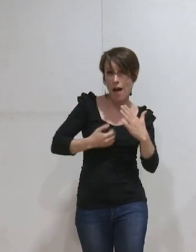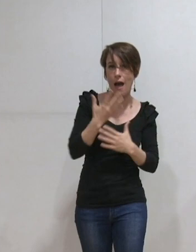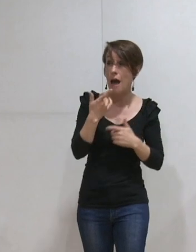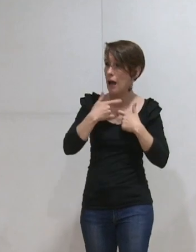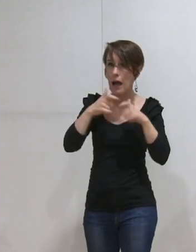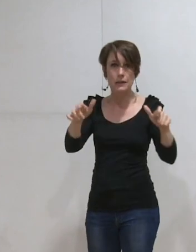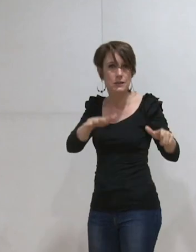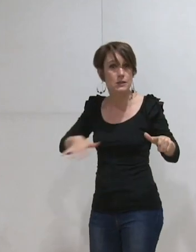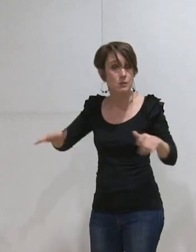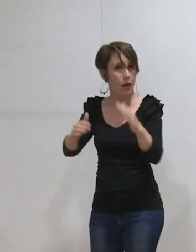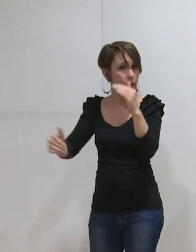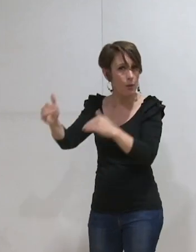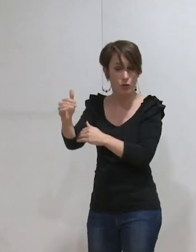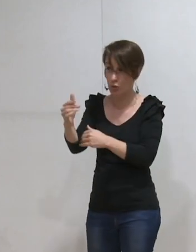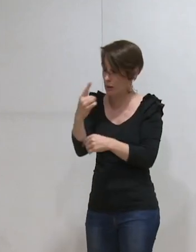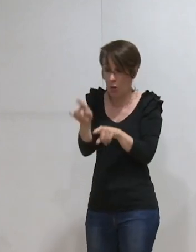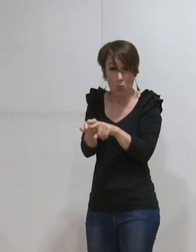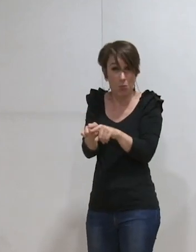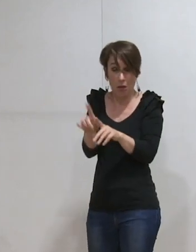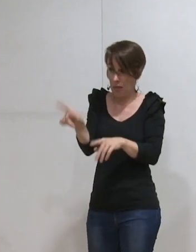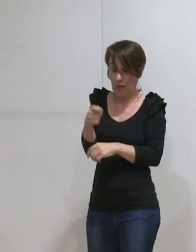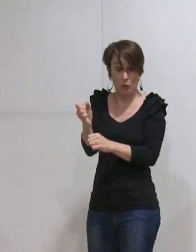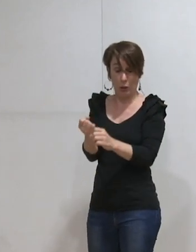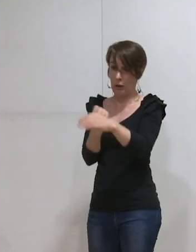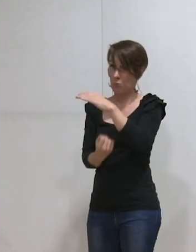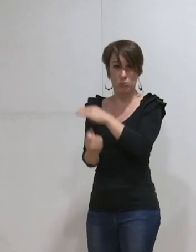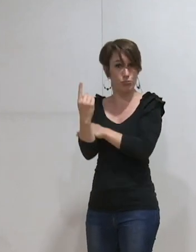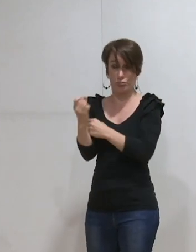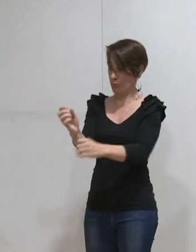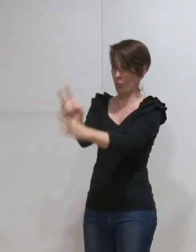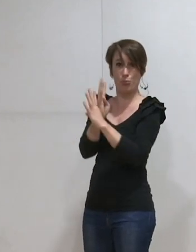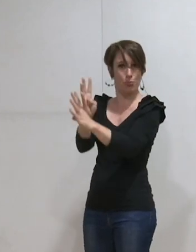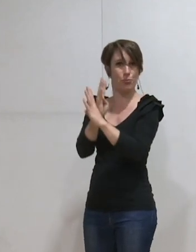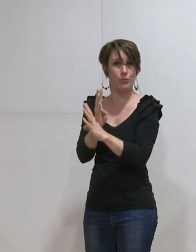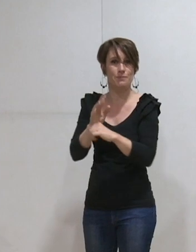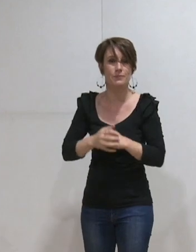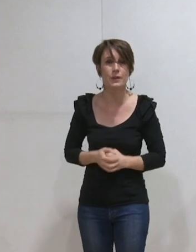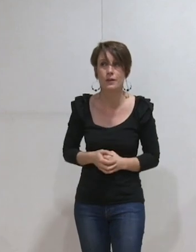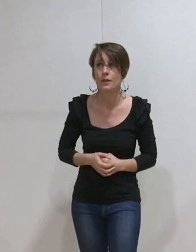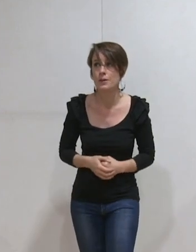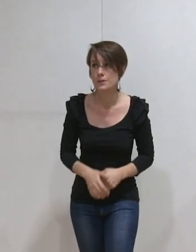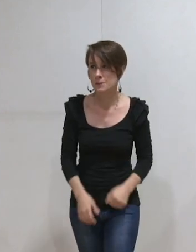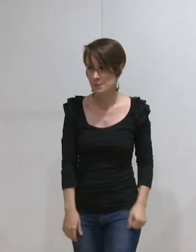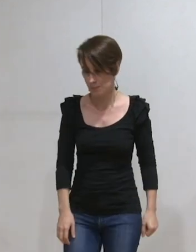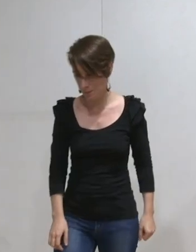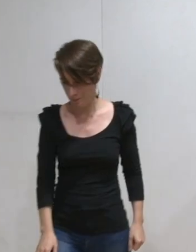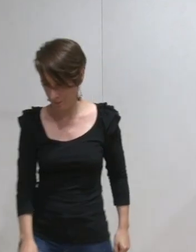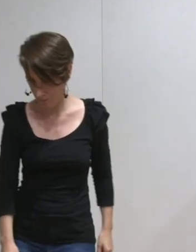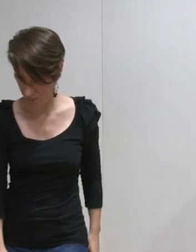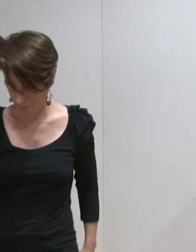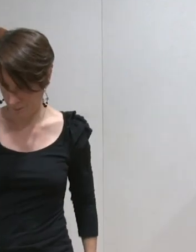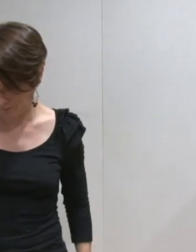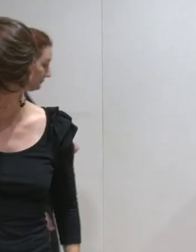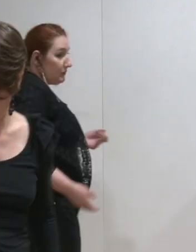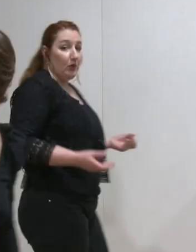grand nombre de façon assez spontanée et naturel notre volonté de continuer cette politique culturelle